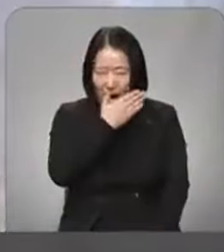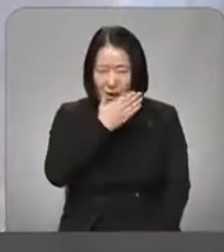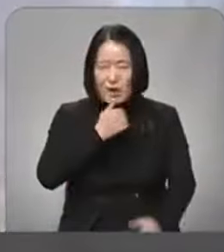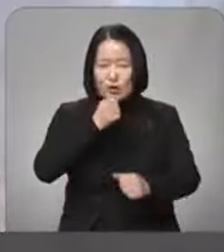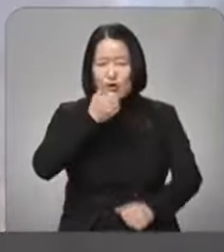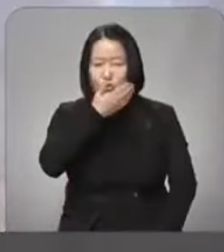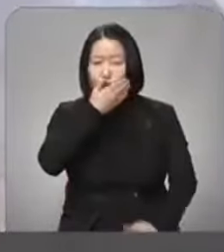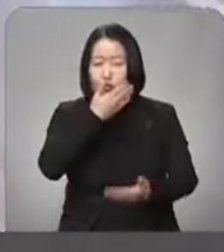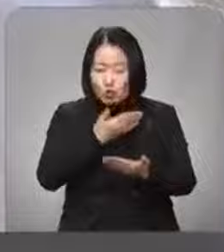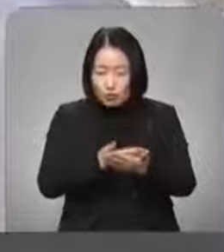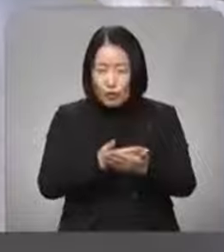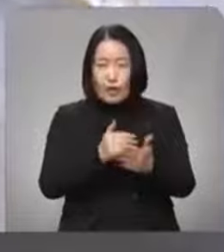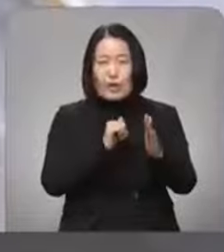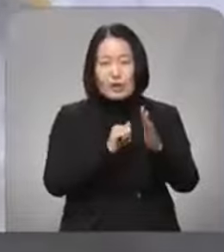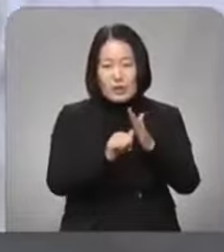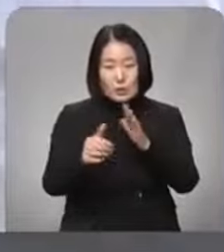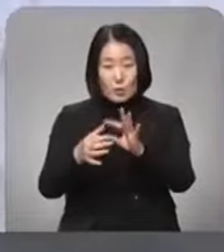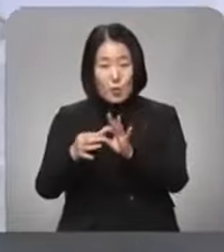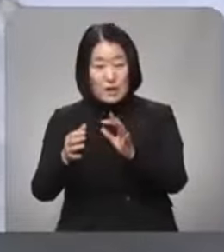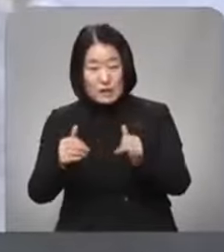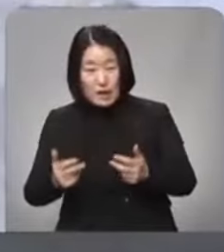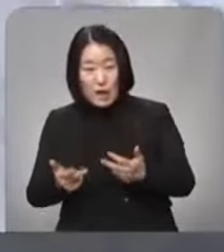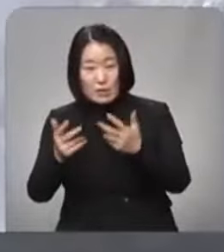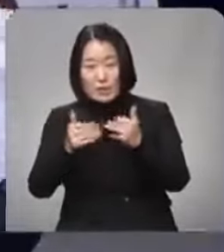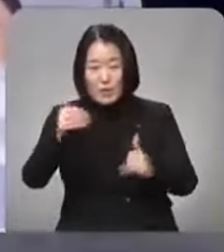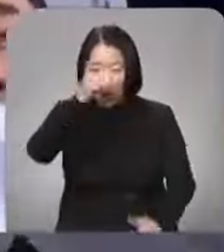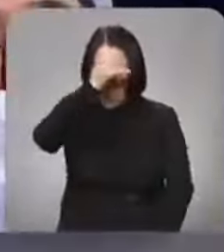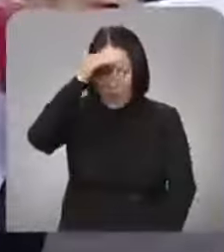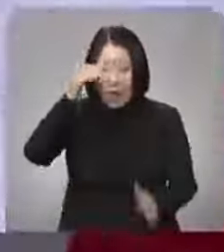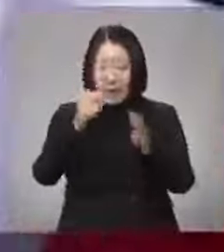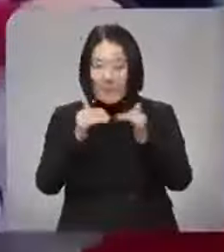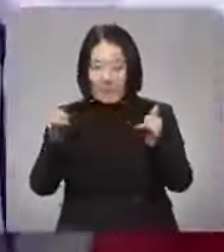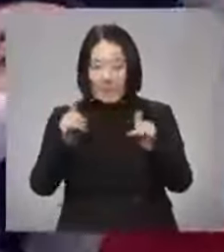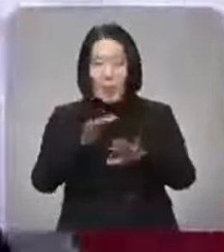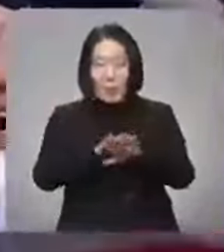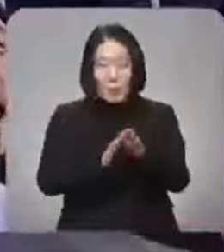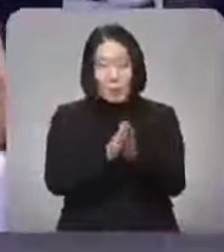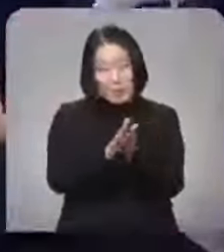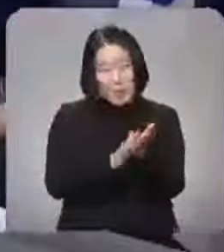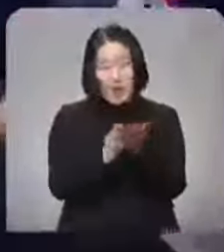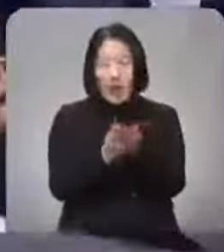중요하다며 선수와 대회 관계자, 관람객 등 모두가 손 씻기 등